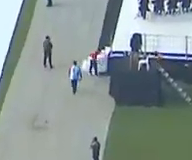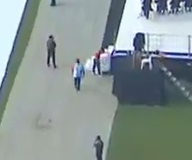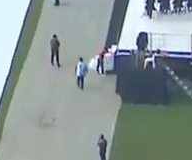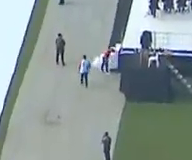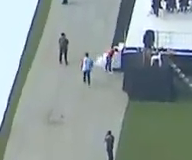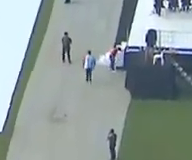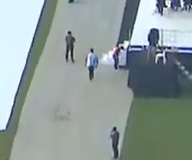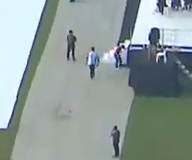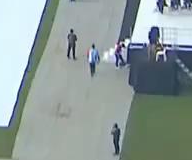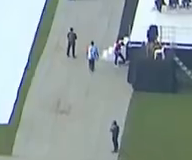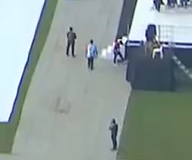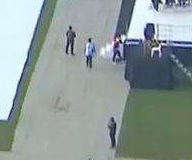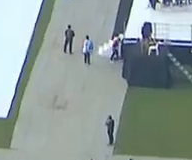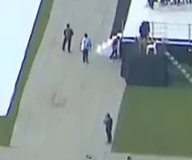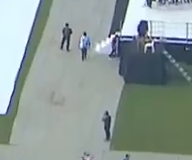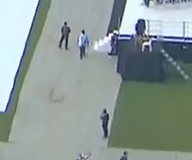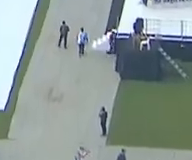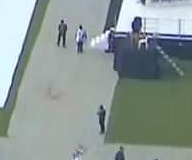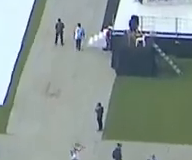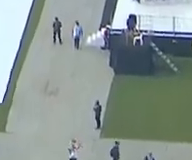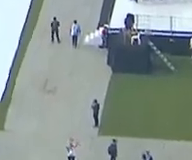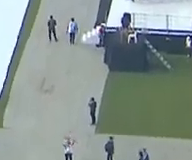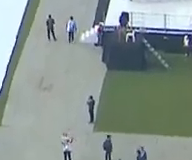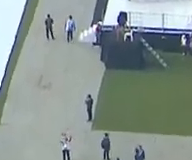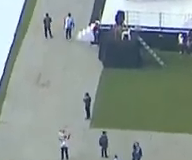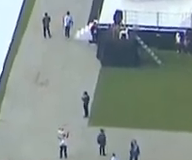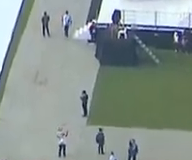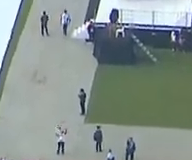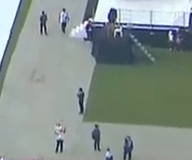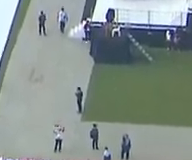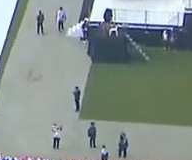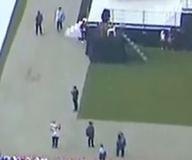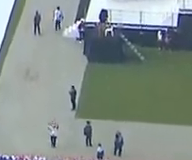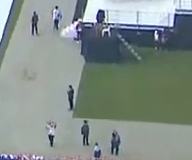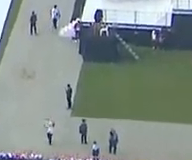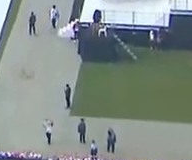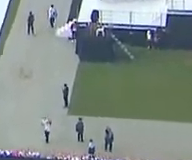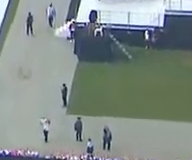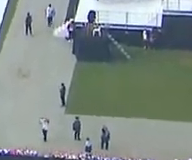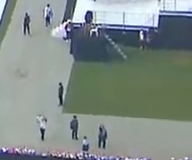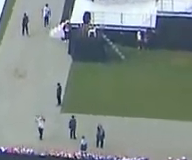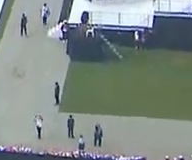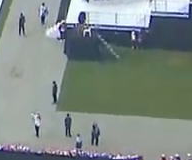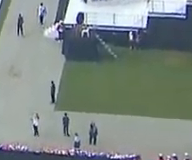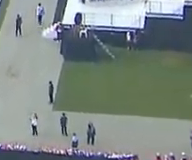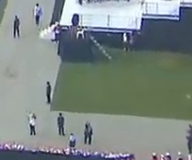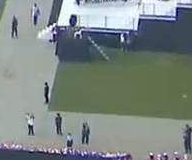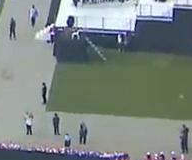Thank you.